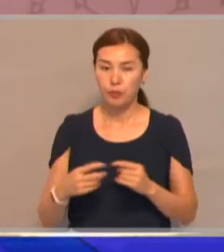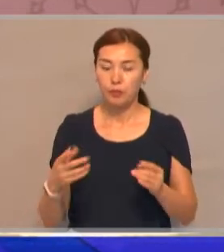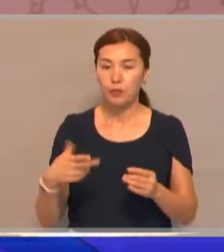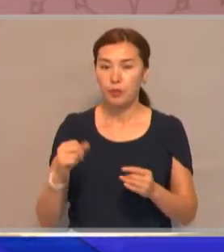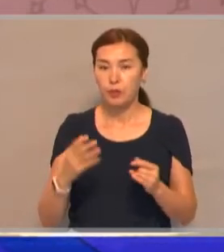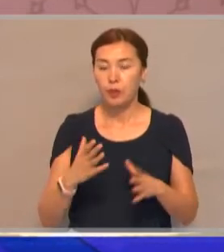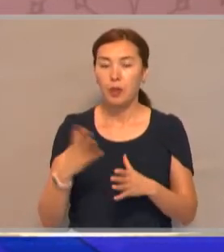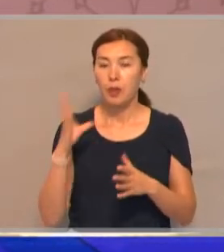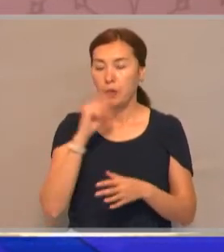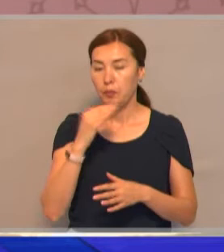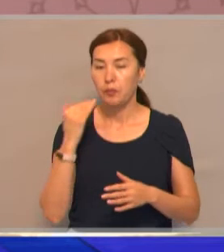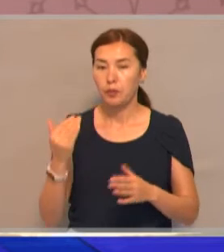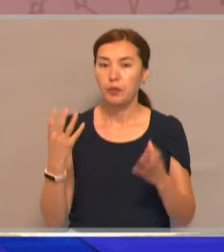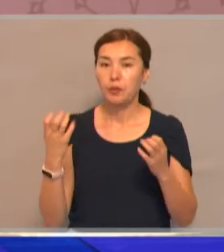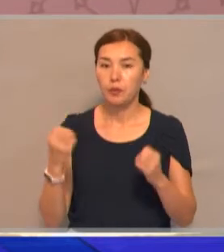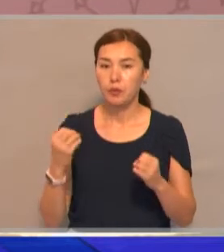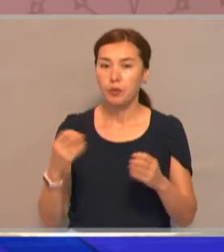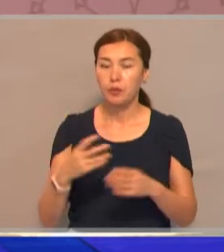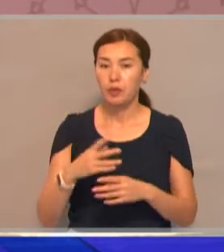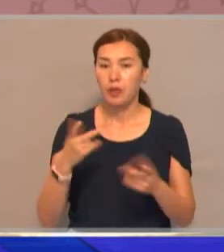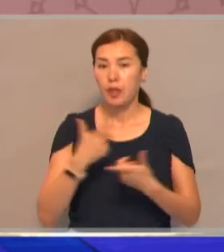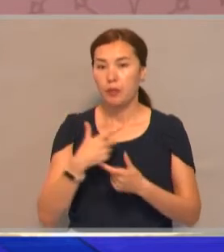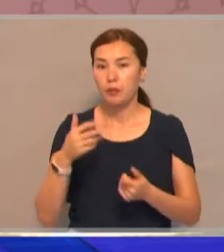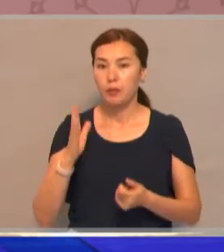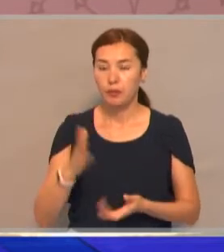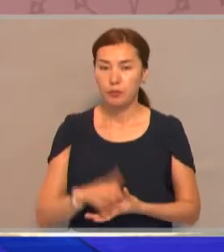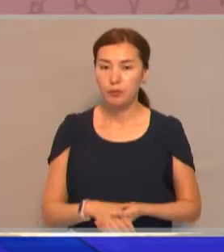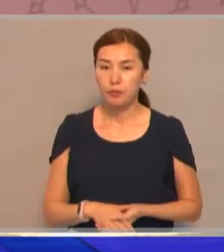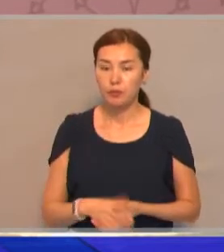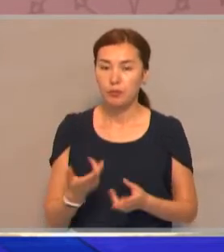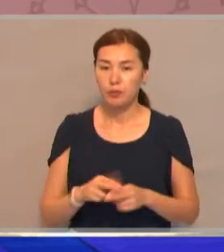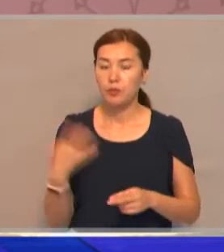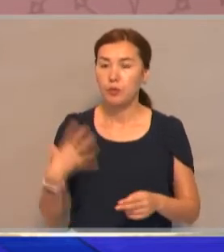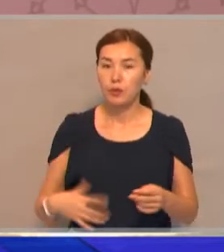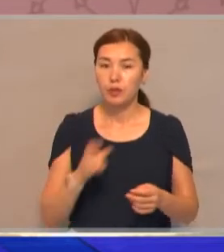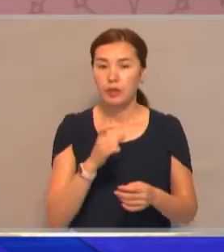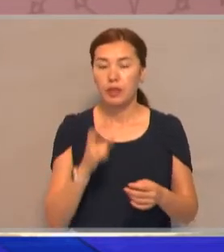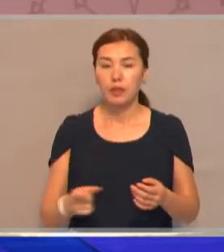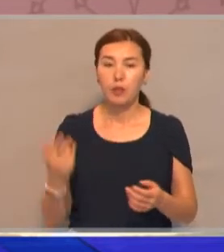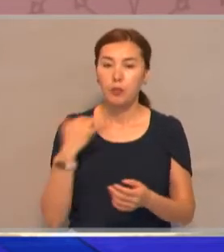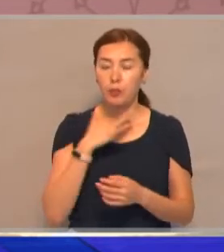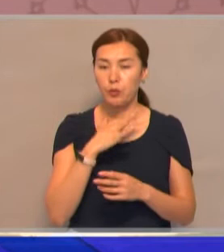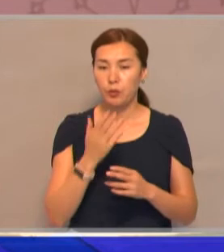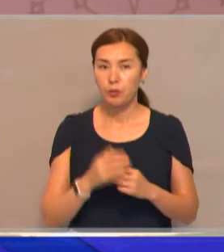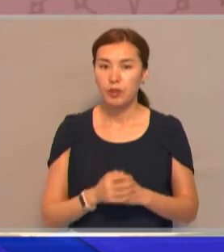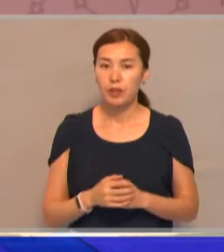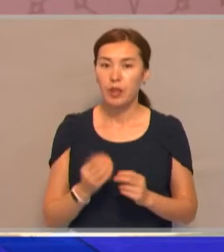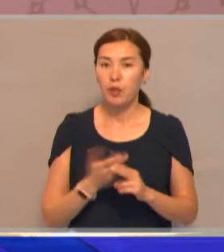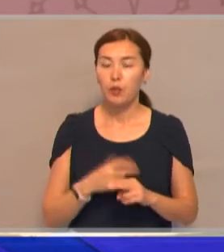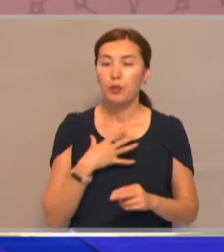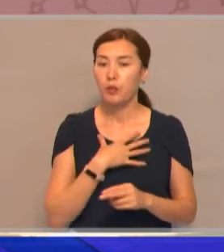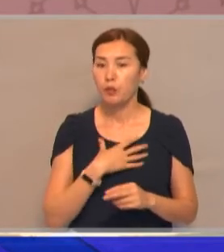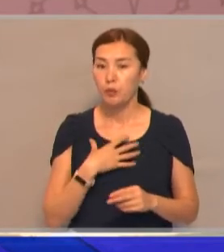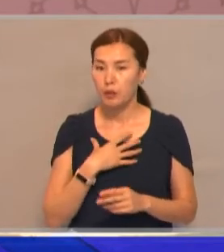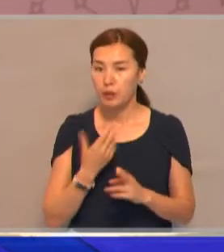расында үлгеретін болсақ, онда қосымша халыққа ақпарат берейік. Өйткені күтіп отқан азаматтарымыз өте көп, өте